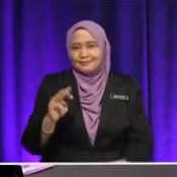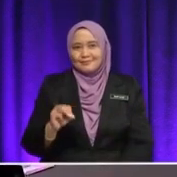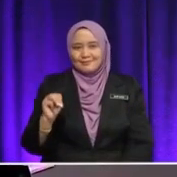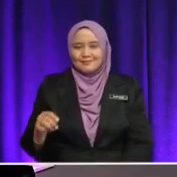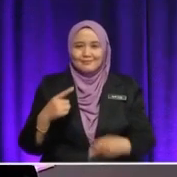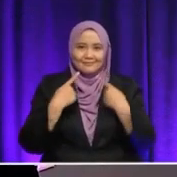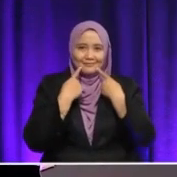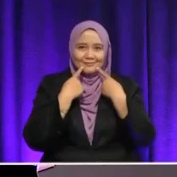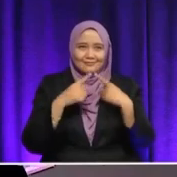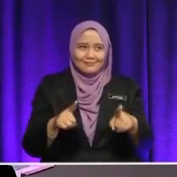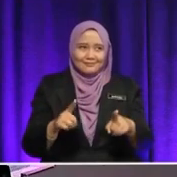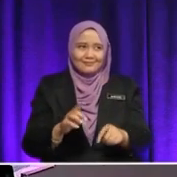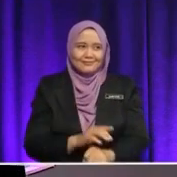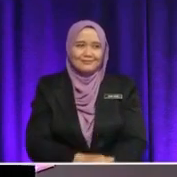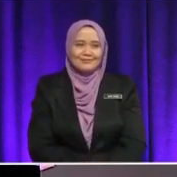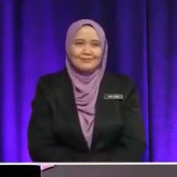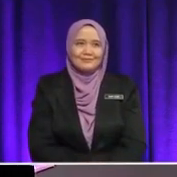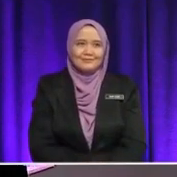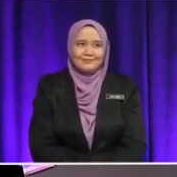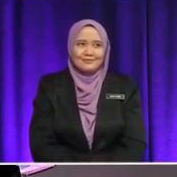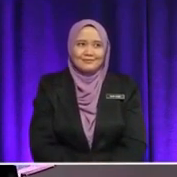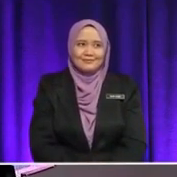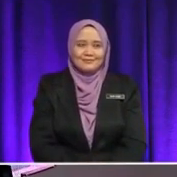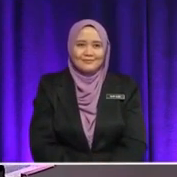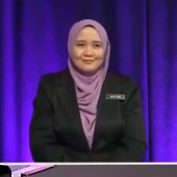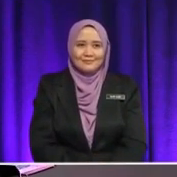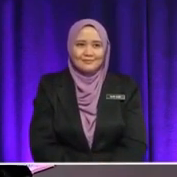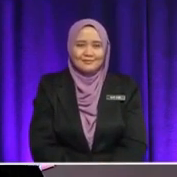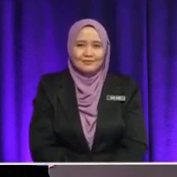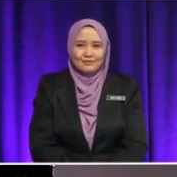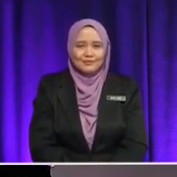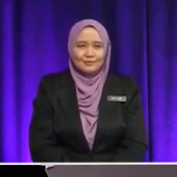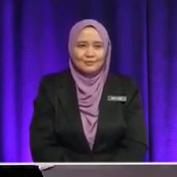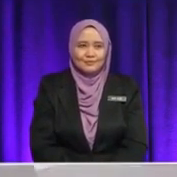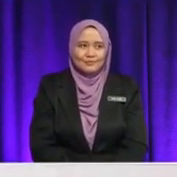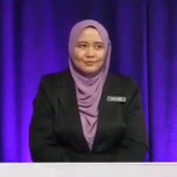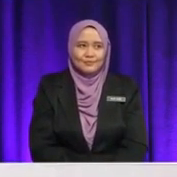menjawab iya oke cuy haha